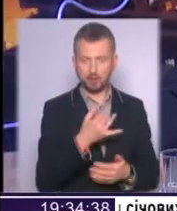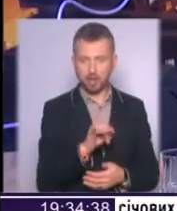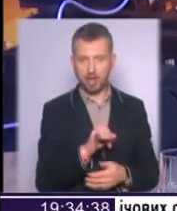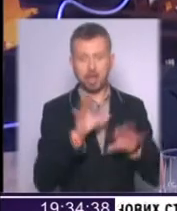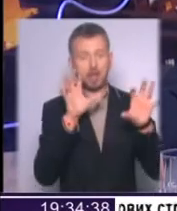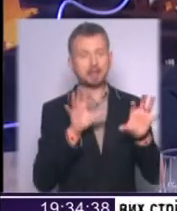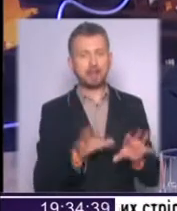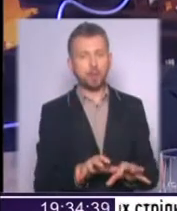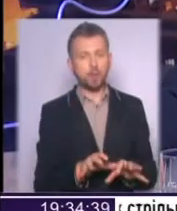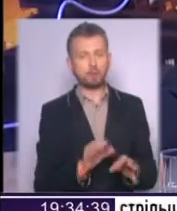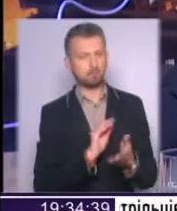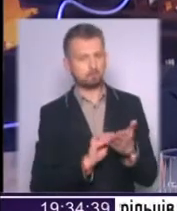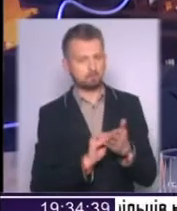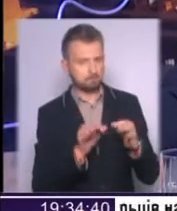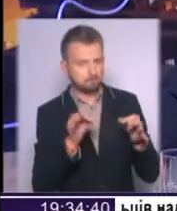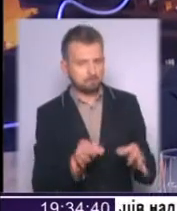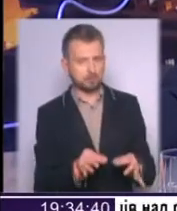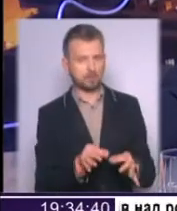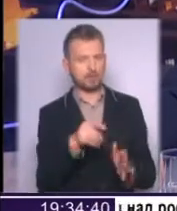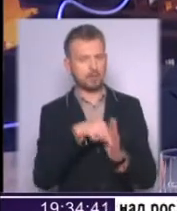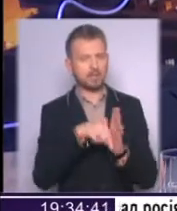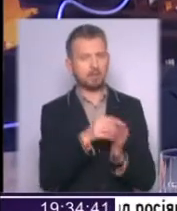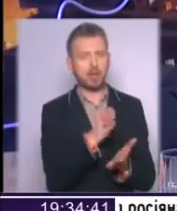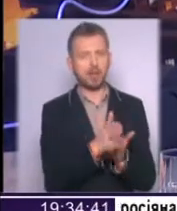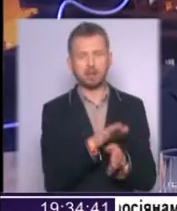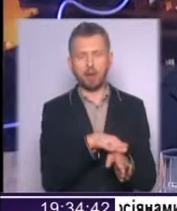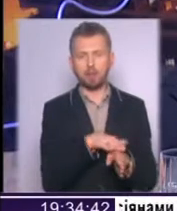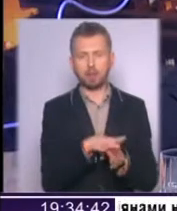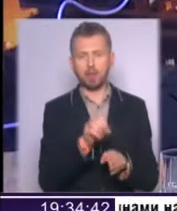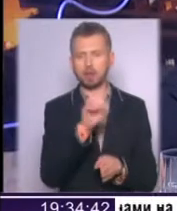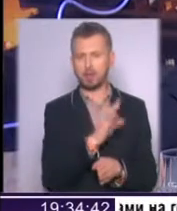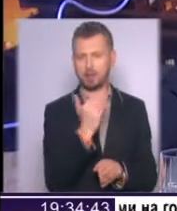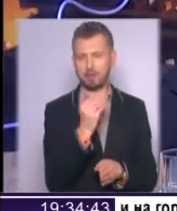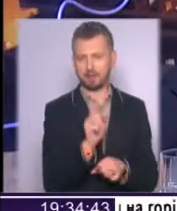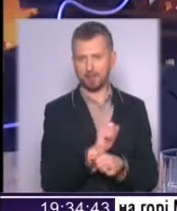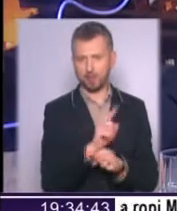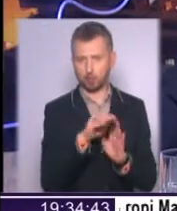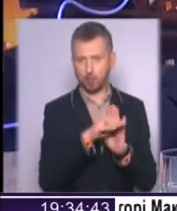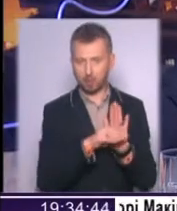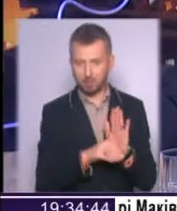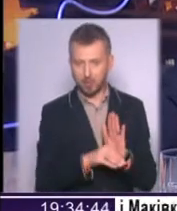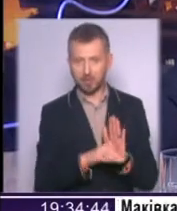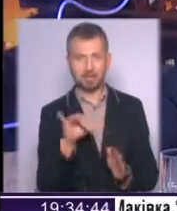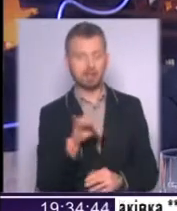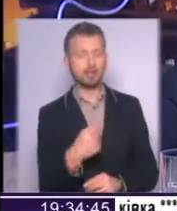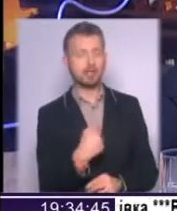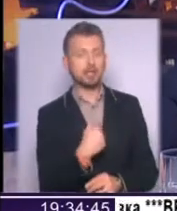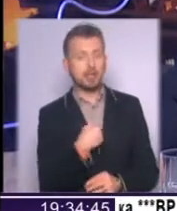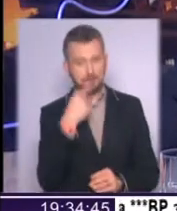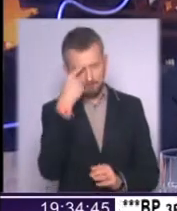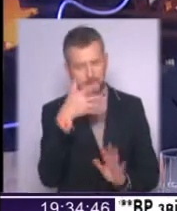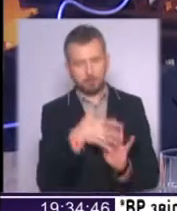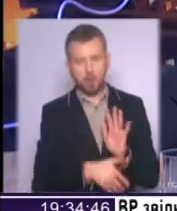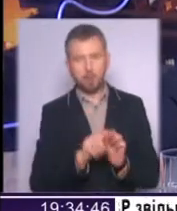Закон выдержанный, закон в себе хранит абсолютно европейские нормы. И я понимаю,